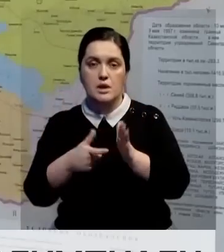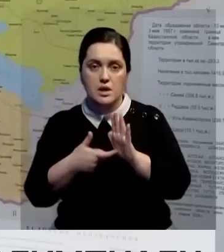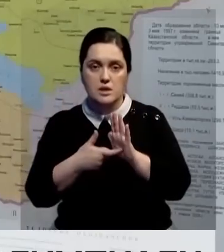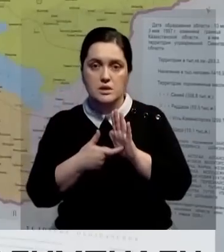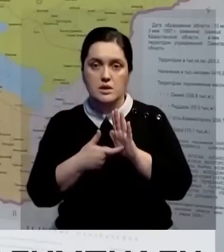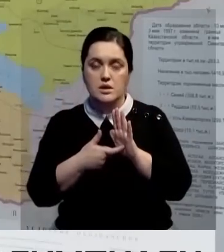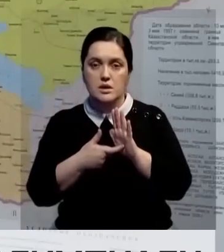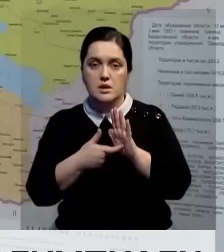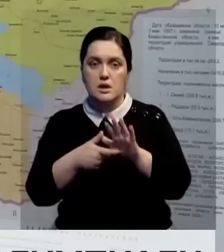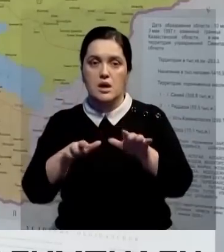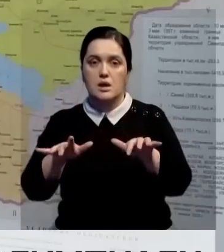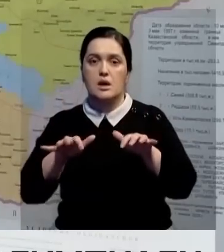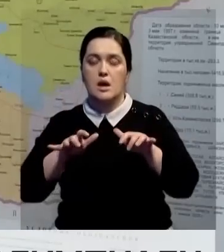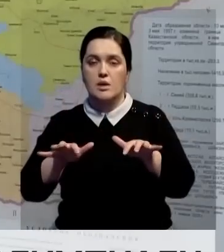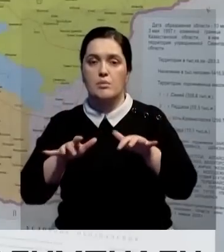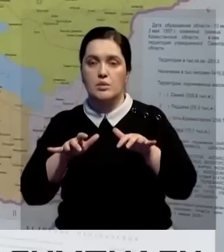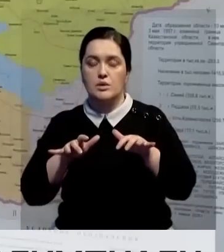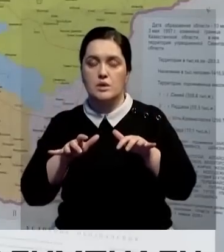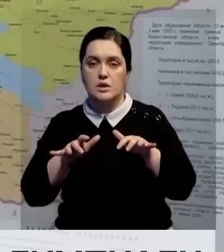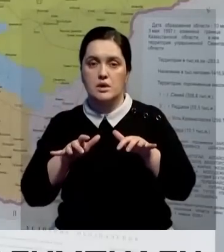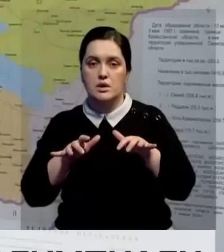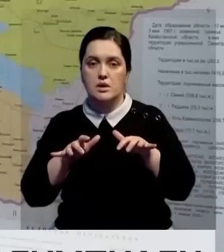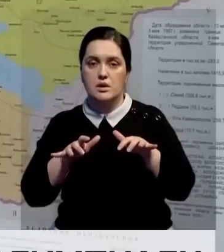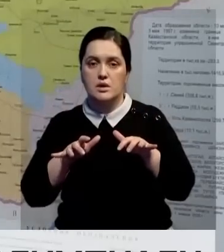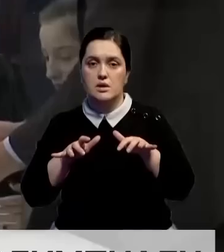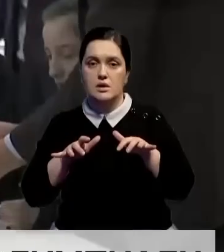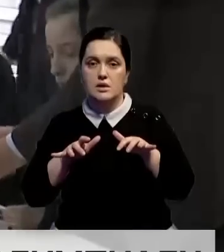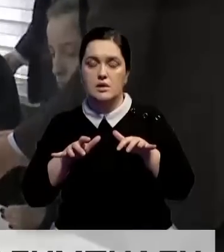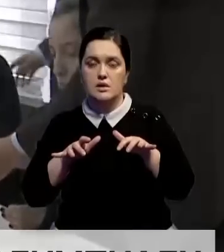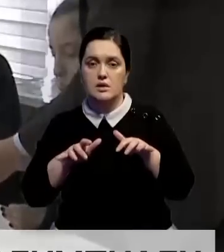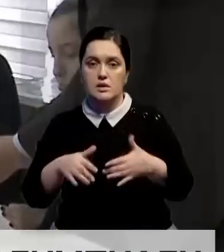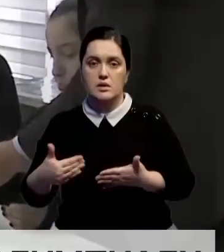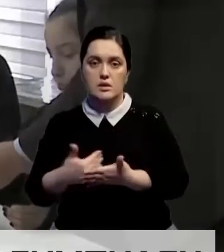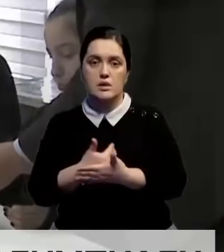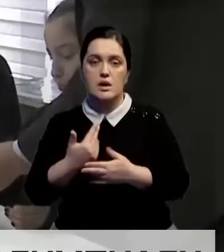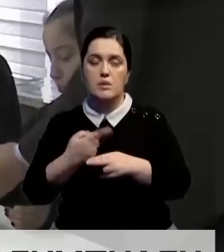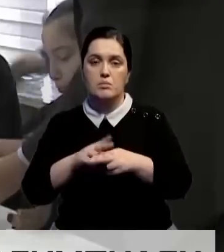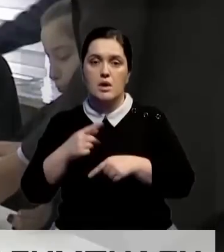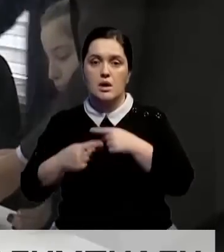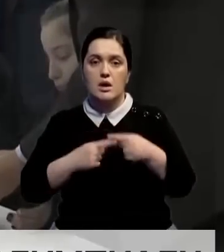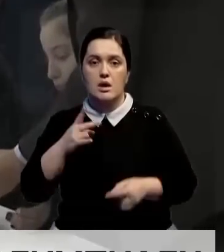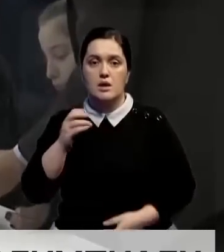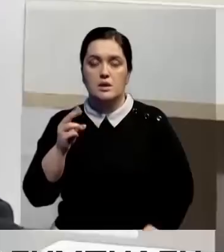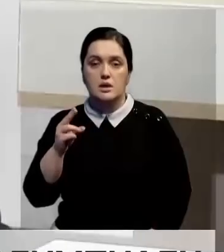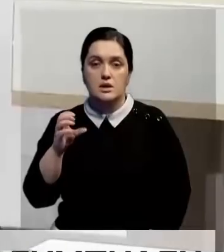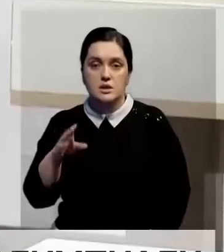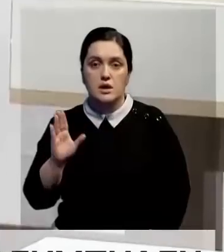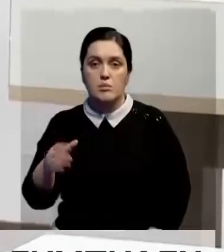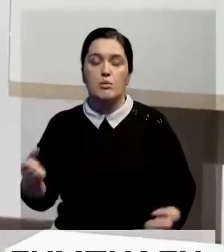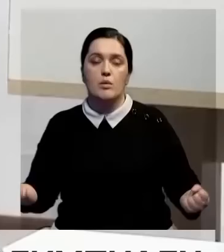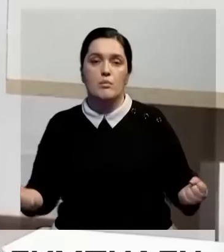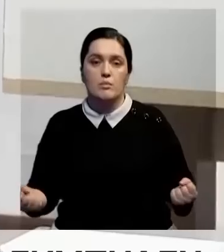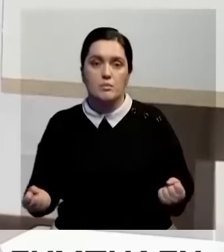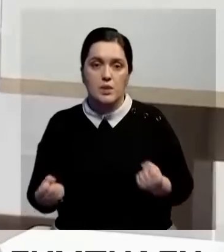что компьютеры – это такая вещь, которая быстро обновляется. Начинание поколения Next поддержат на